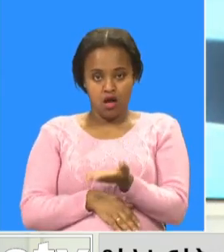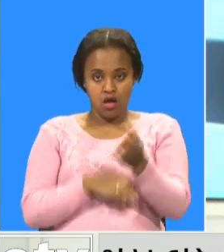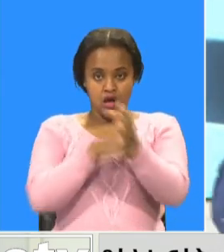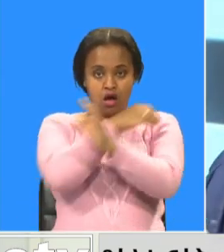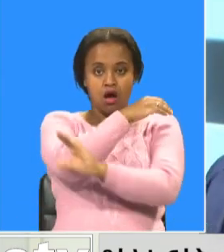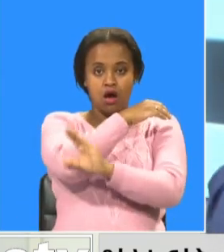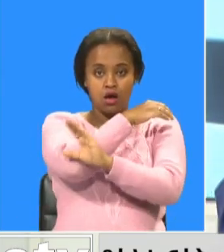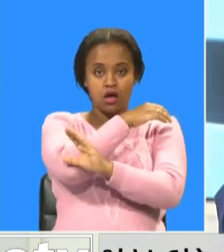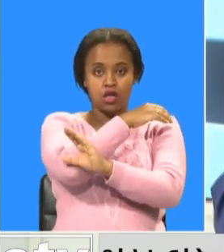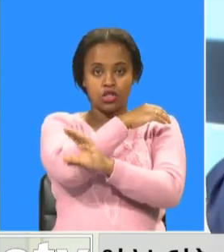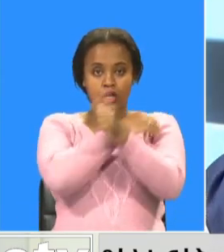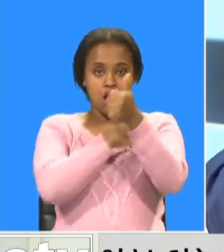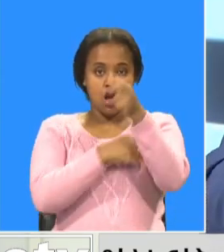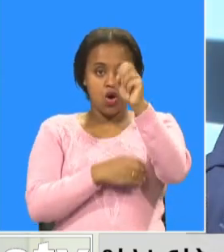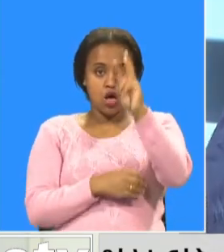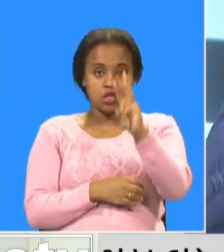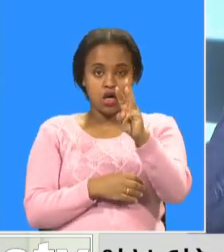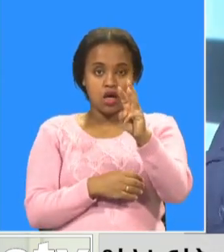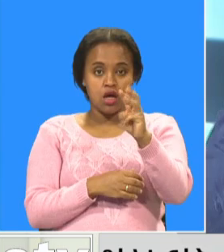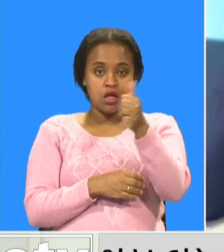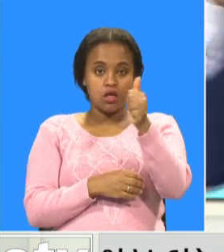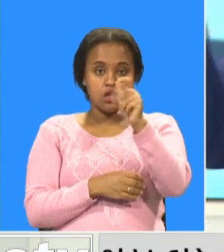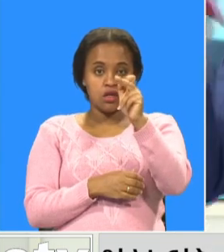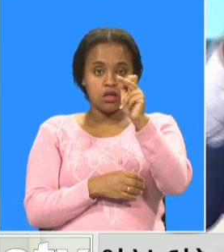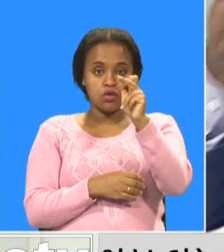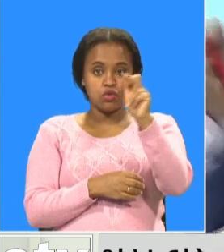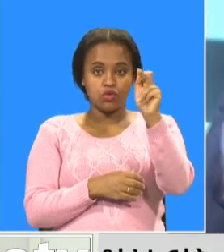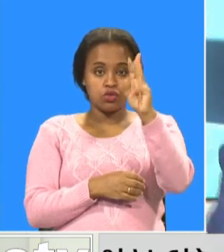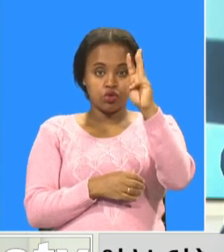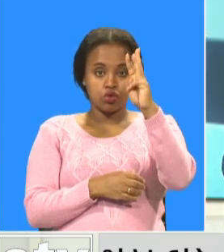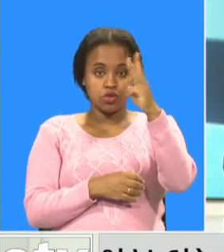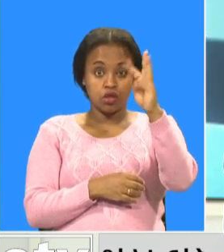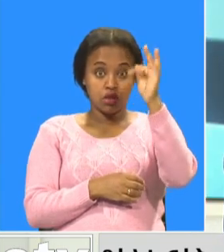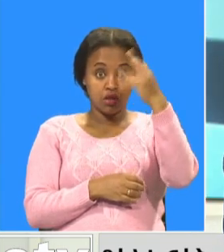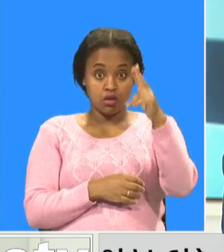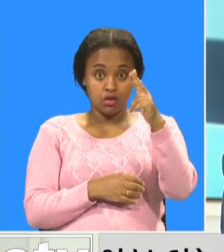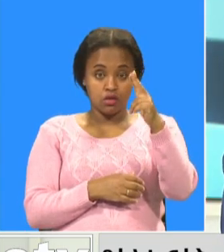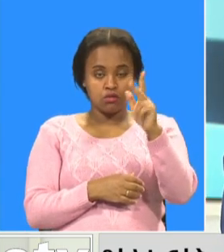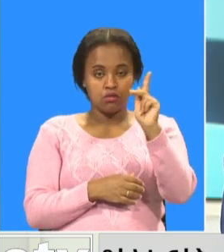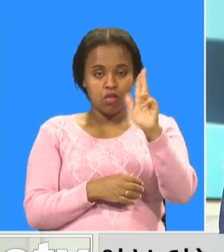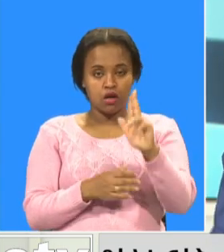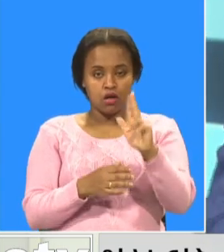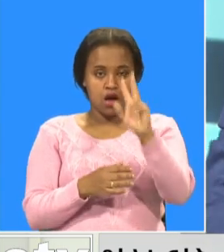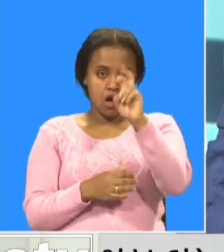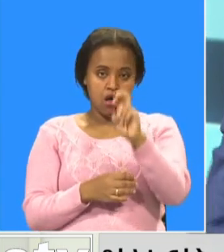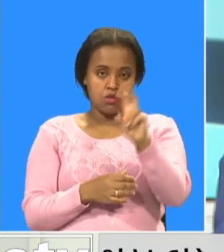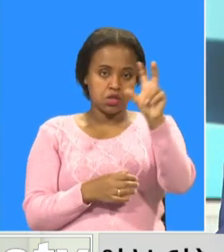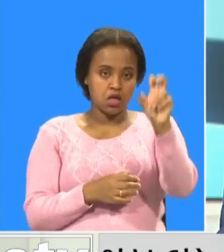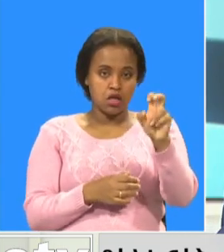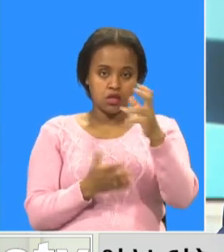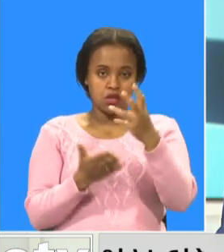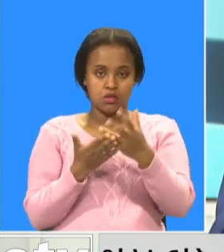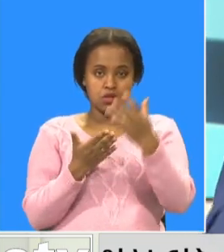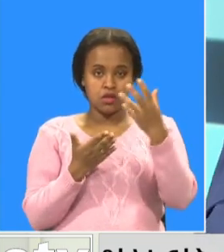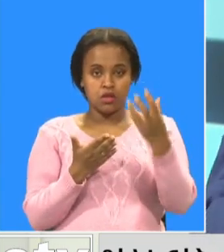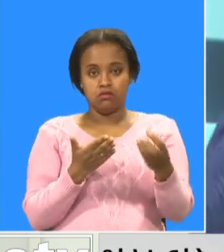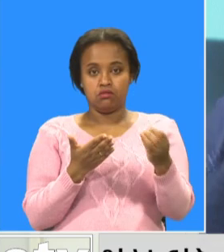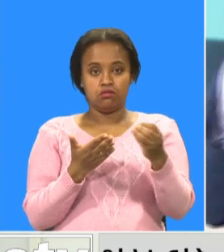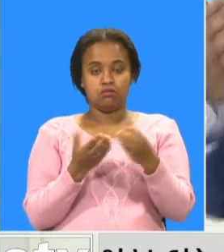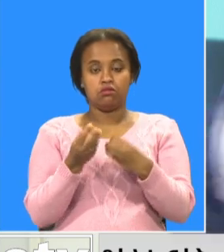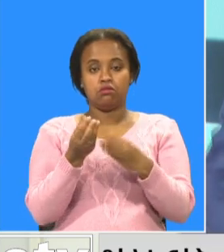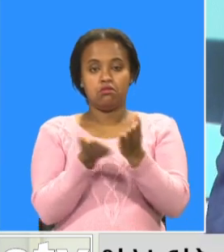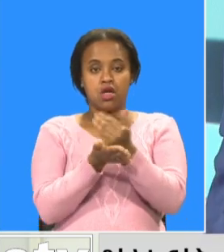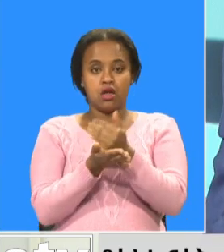እኔ በአዋሳ ኢንዱስትሪያል ፓርክ ደረጃ ከ20 ብር እስከ 30 ብር ባለው ሬንጅ ውስጥ ነው የሚሸጠው። እንግዲህ በቅርበት ማግኘት ላይቻል